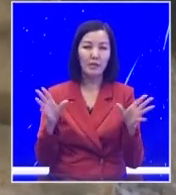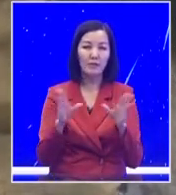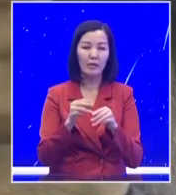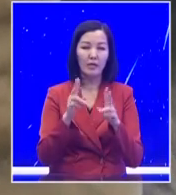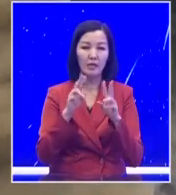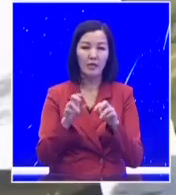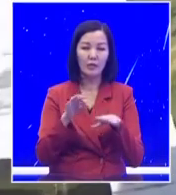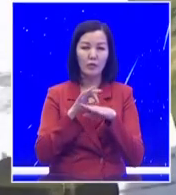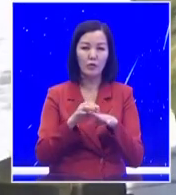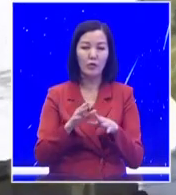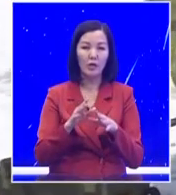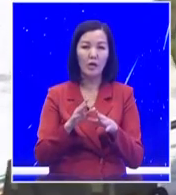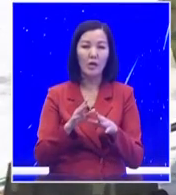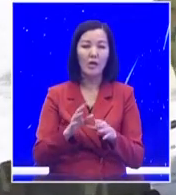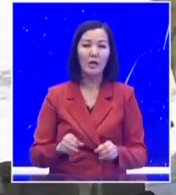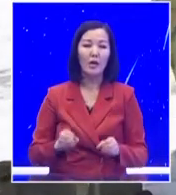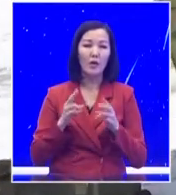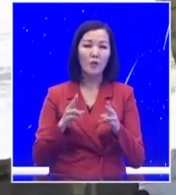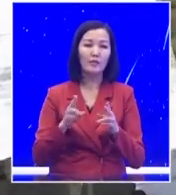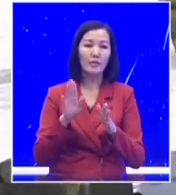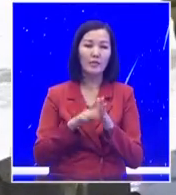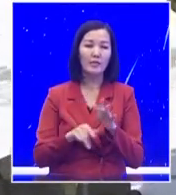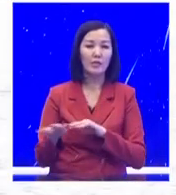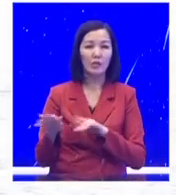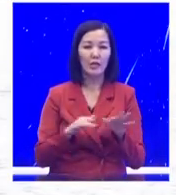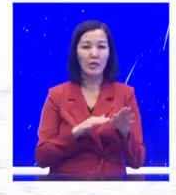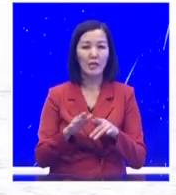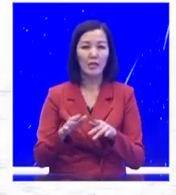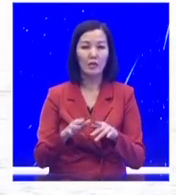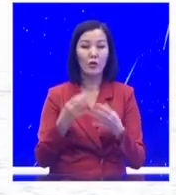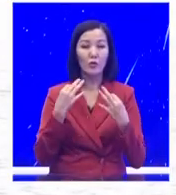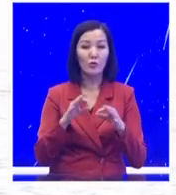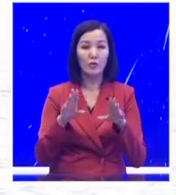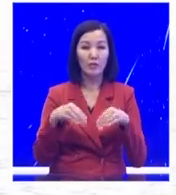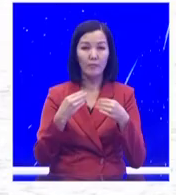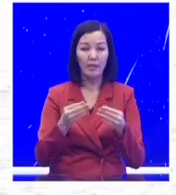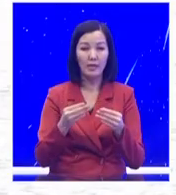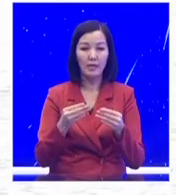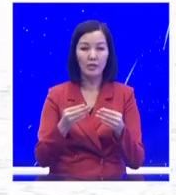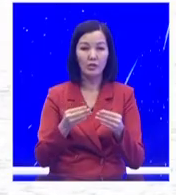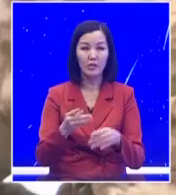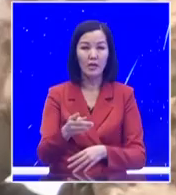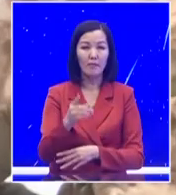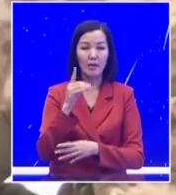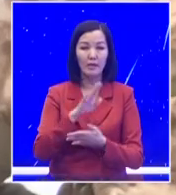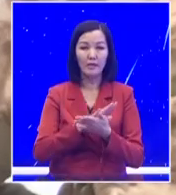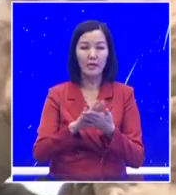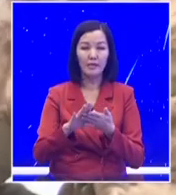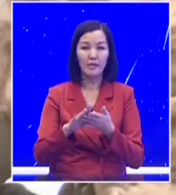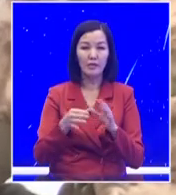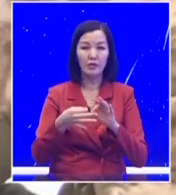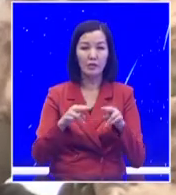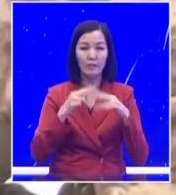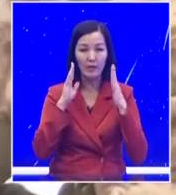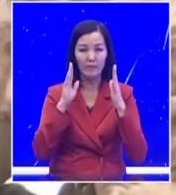жасайды, қауіпсіздік шараларын тексеріп тұрады. Демалушылардың тек рұқсат етілген жерлерде ғана жүруін қадағалап, тазалық мәселесіне жіті мән